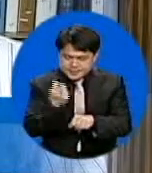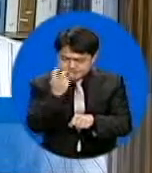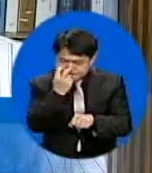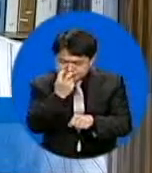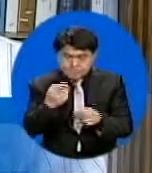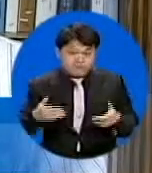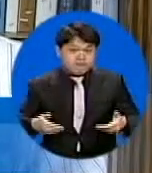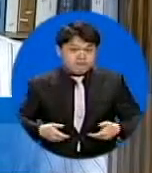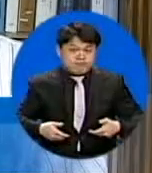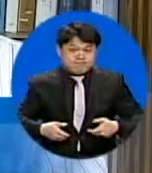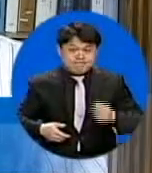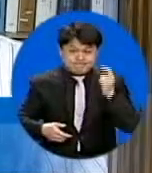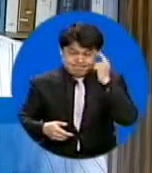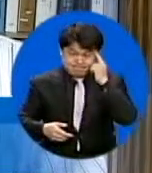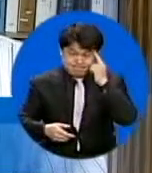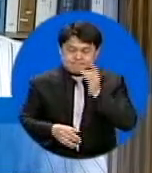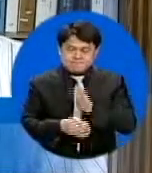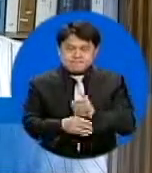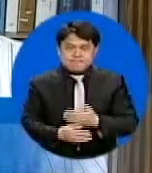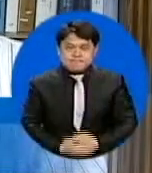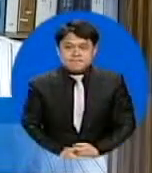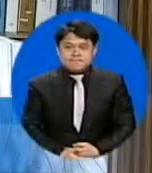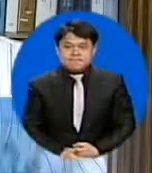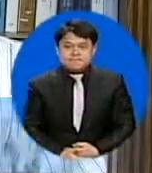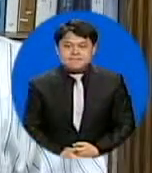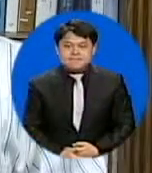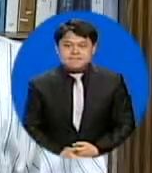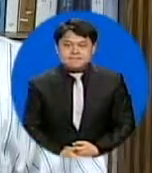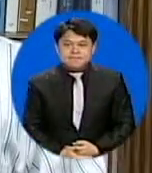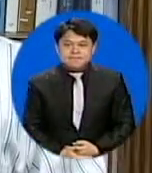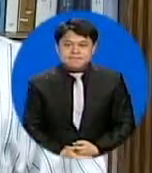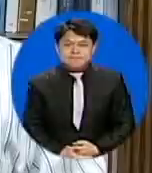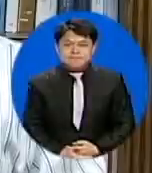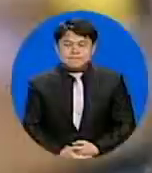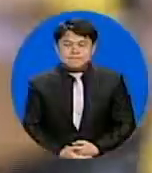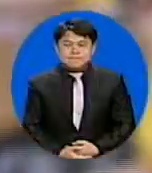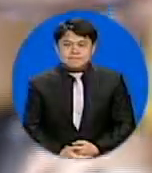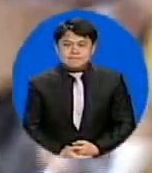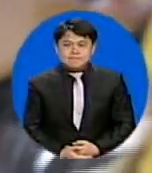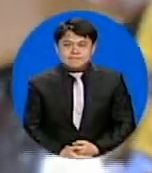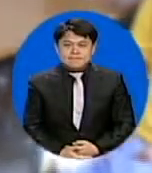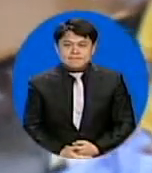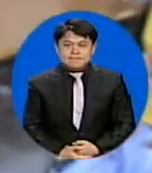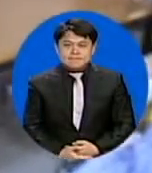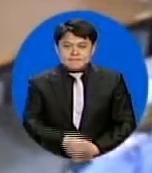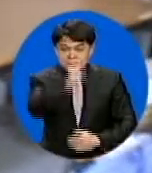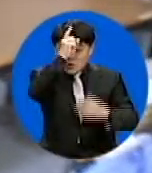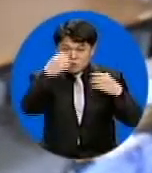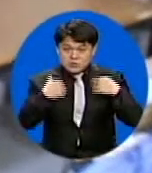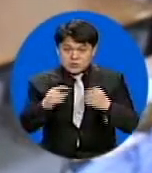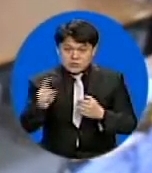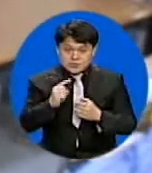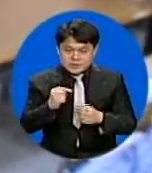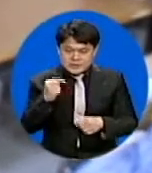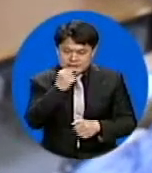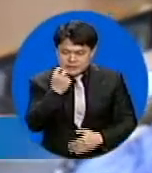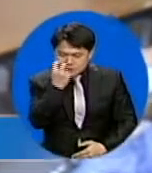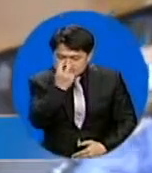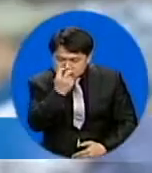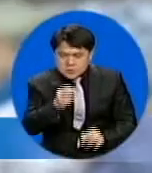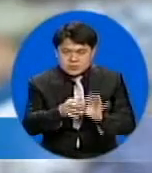감시, 감독하는 그러한 일들이 필요하다고 생각합니다. 관계 당국에서는 철저한 관리